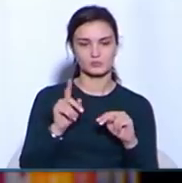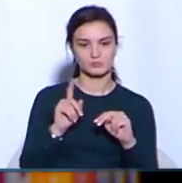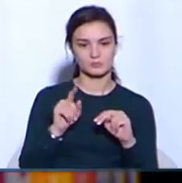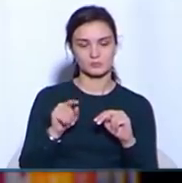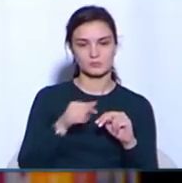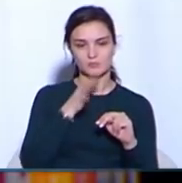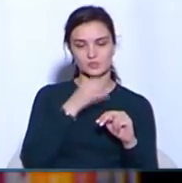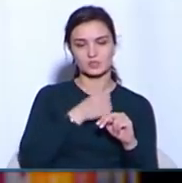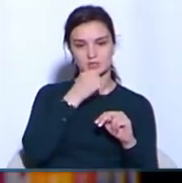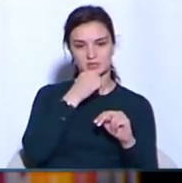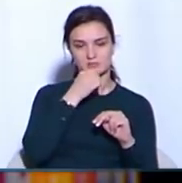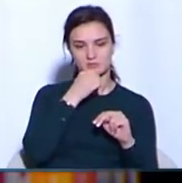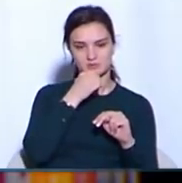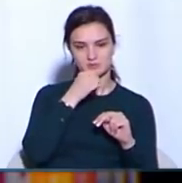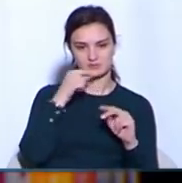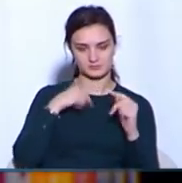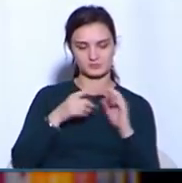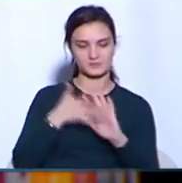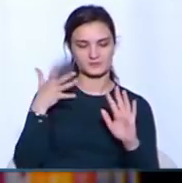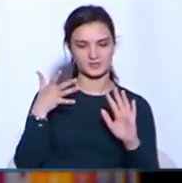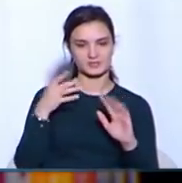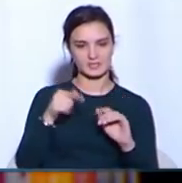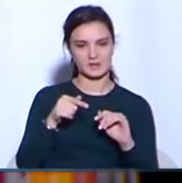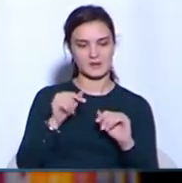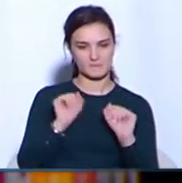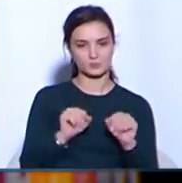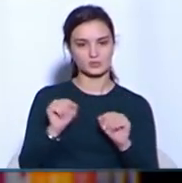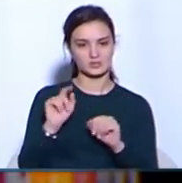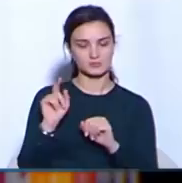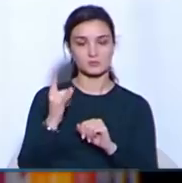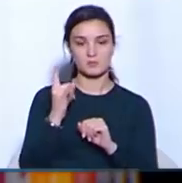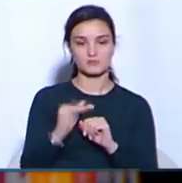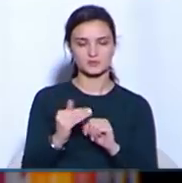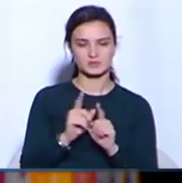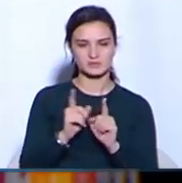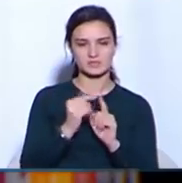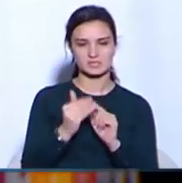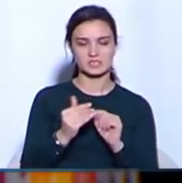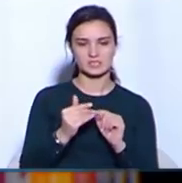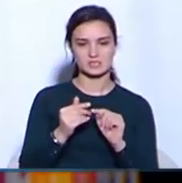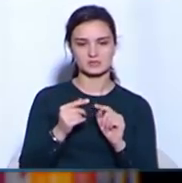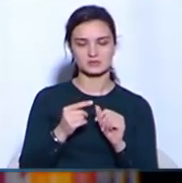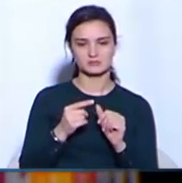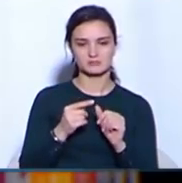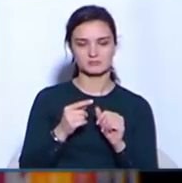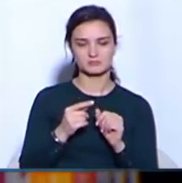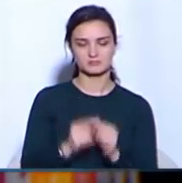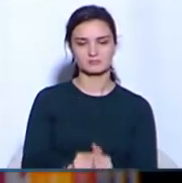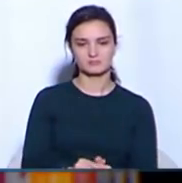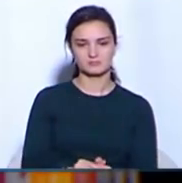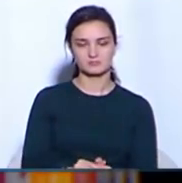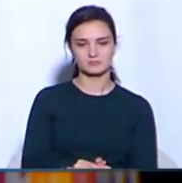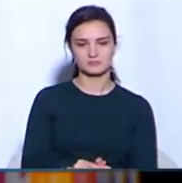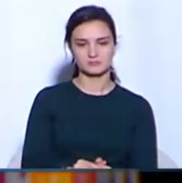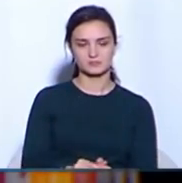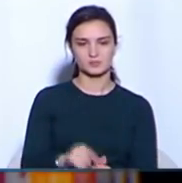მხრივ მოზრდილებიც გამოვიწრთოთ ამ უნარებში და ბავშვისთვისაც ეს ერთბაშად ესეთი